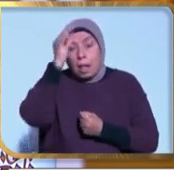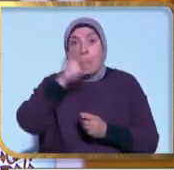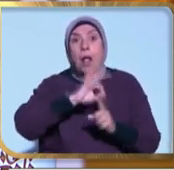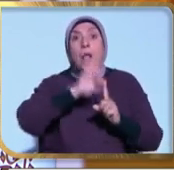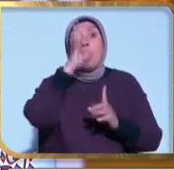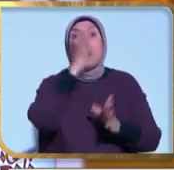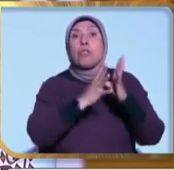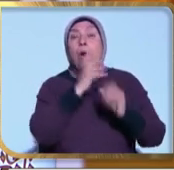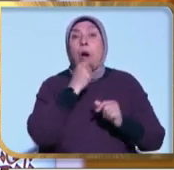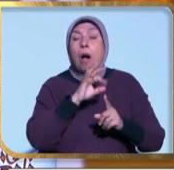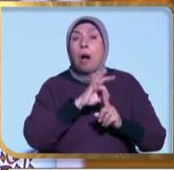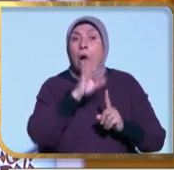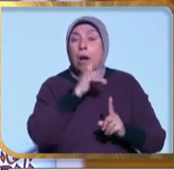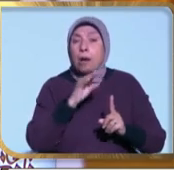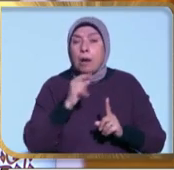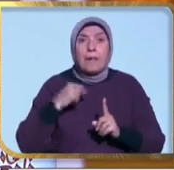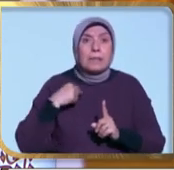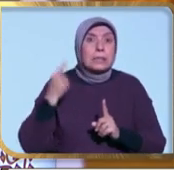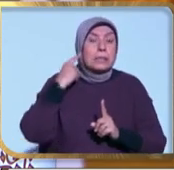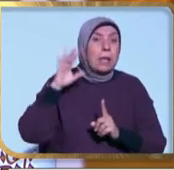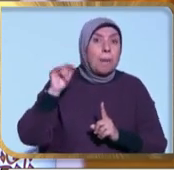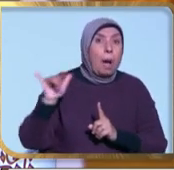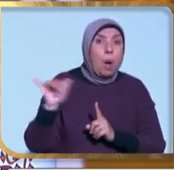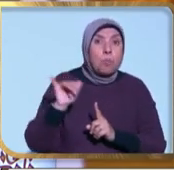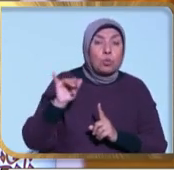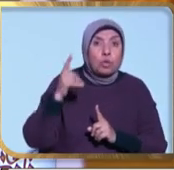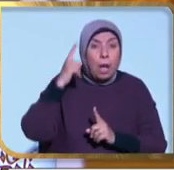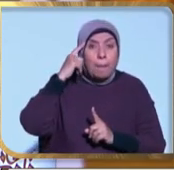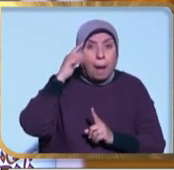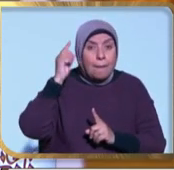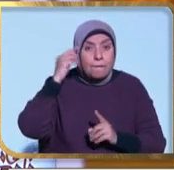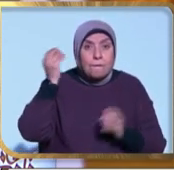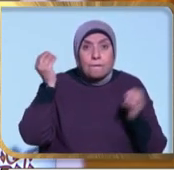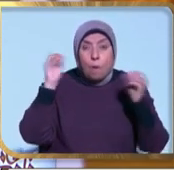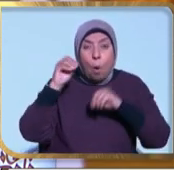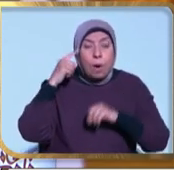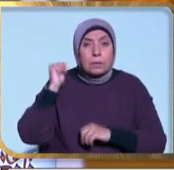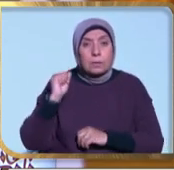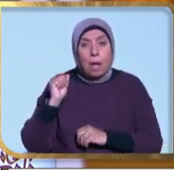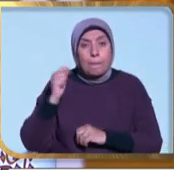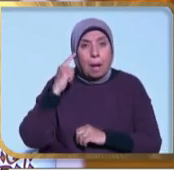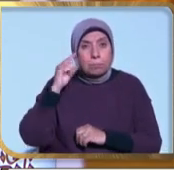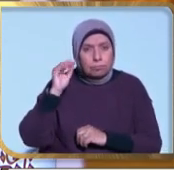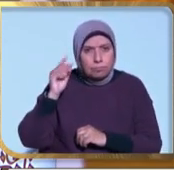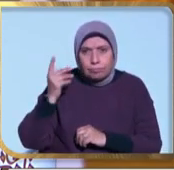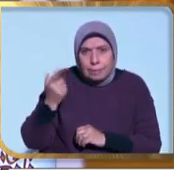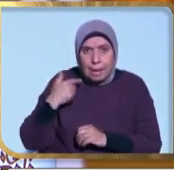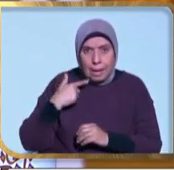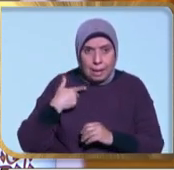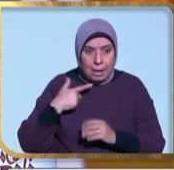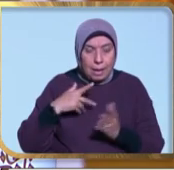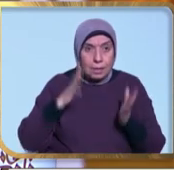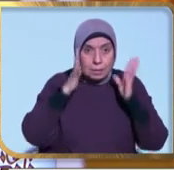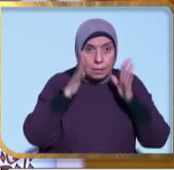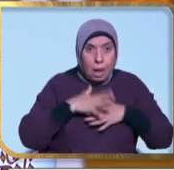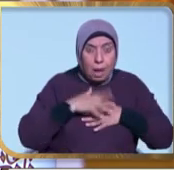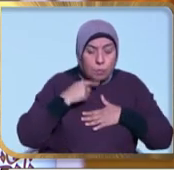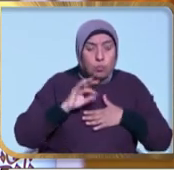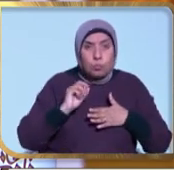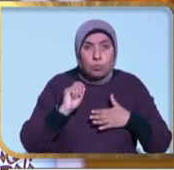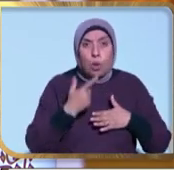هتقعد تكمل ولا هتخرج عشان ا يعني ا تقضي على هذا الامر او تساهم في حل هذه